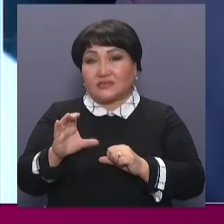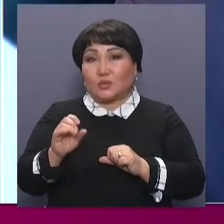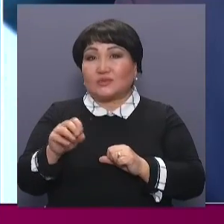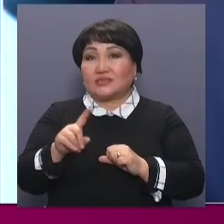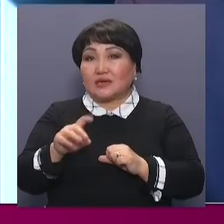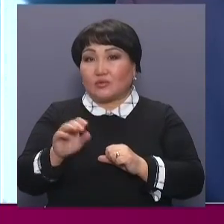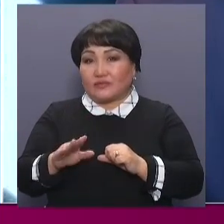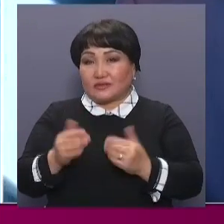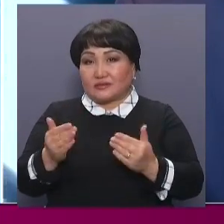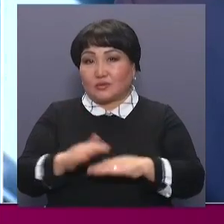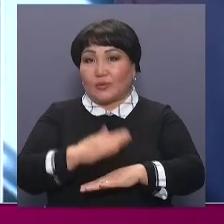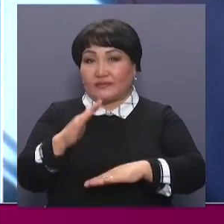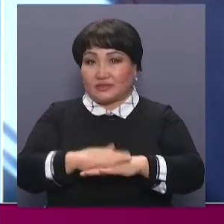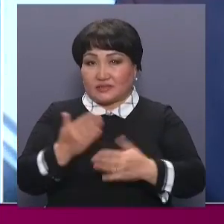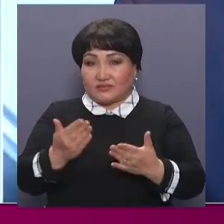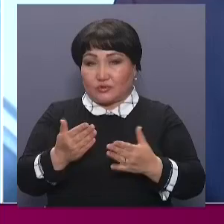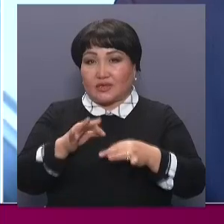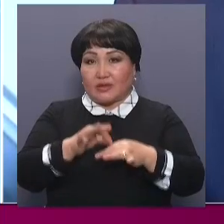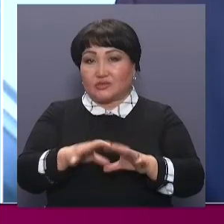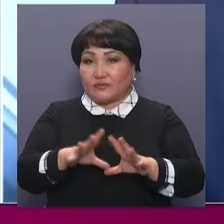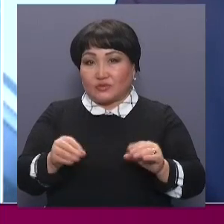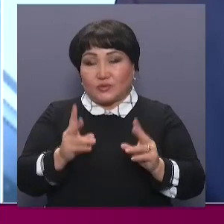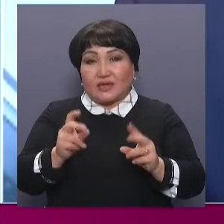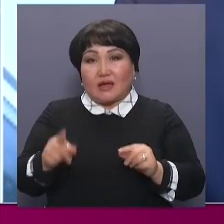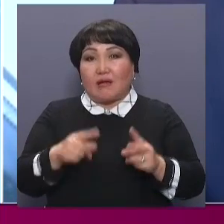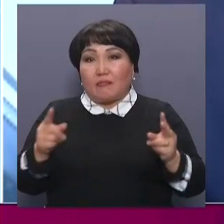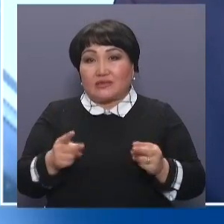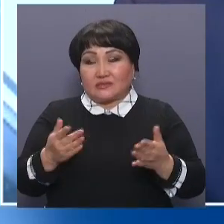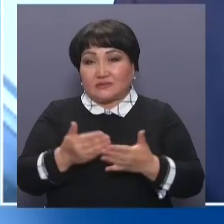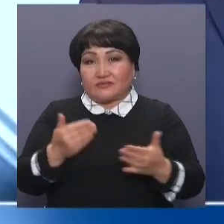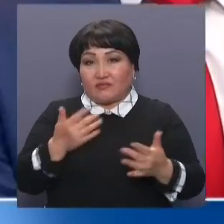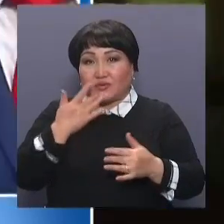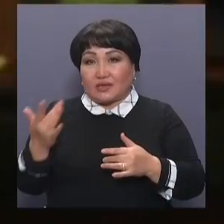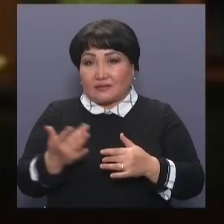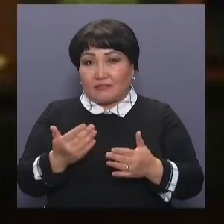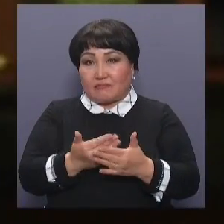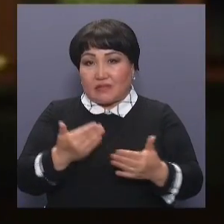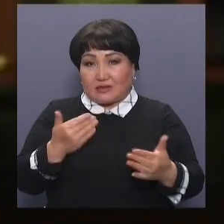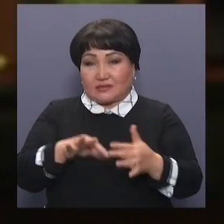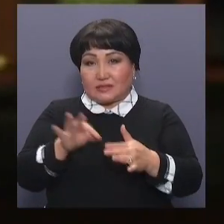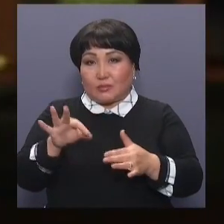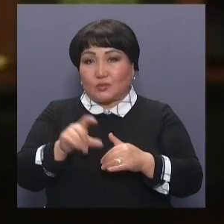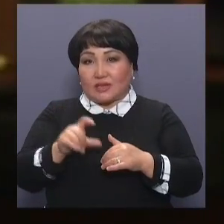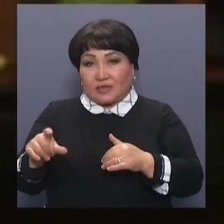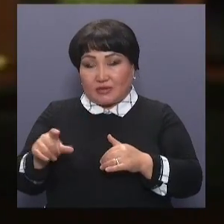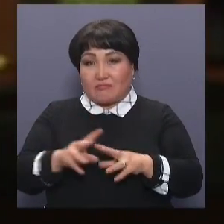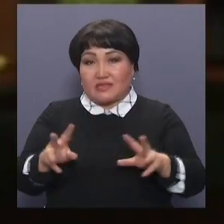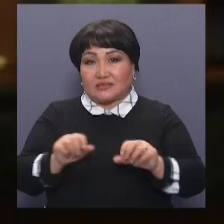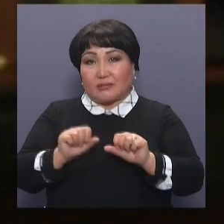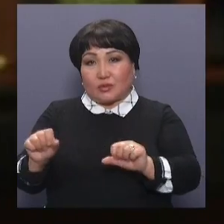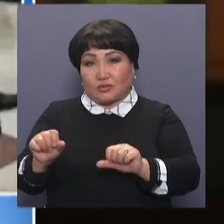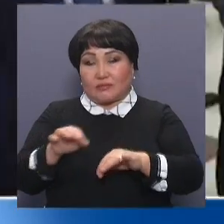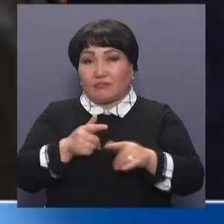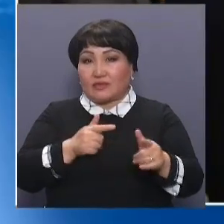Добрый вечер, Рашид. Сегодня все прошло не как обычно. До своего доклада перед депутатами министр обороны подготовил специализированную военную